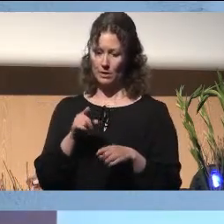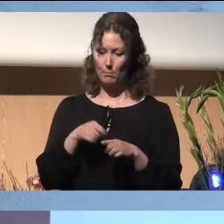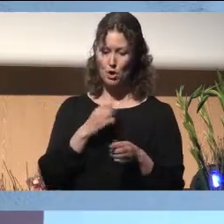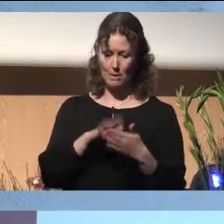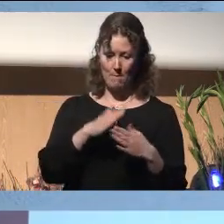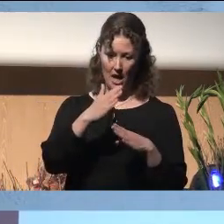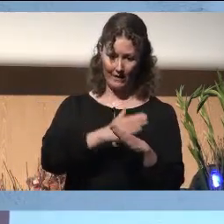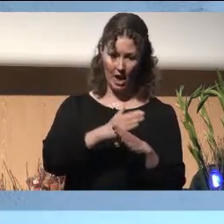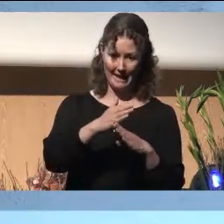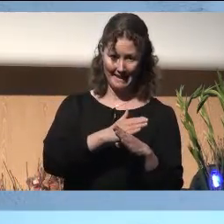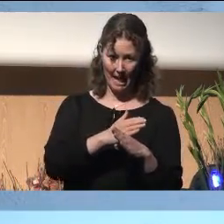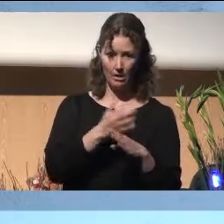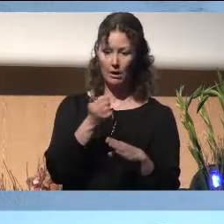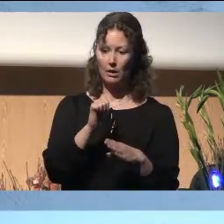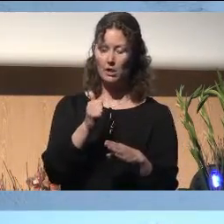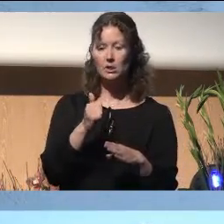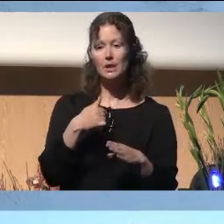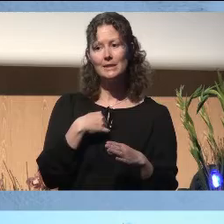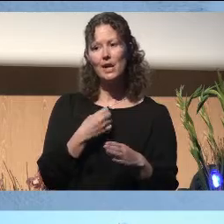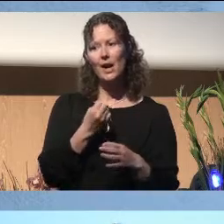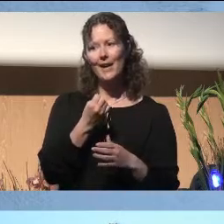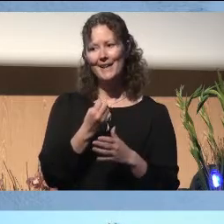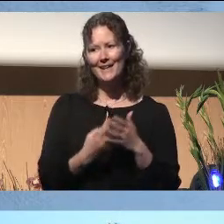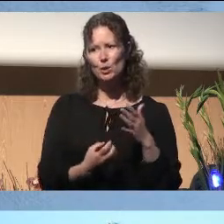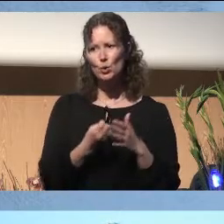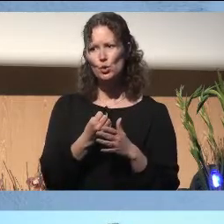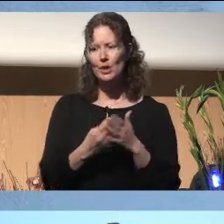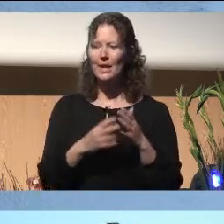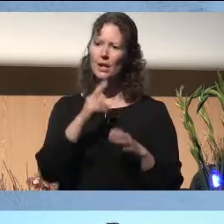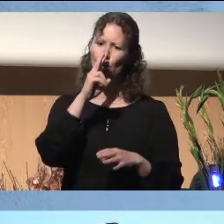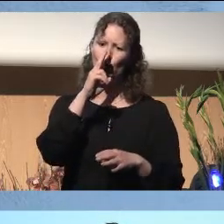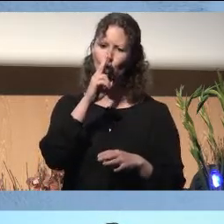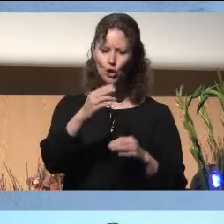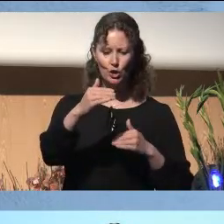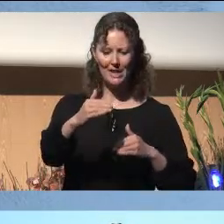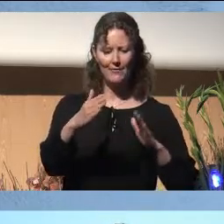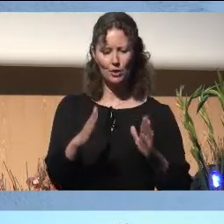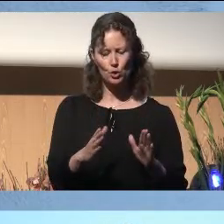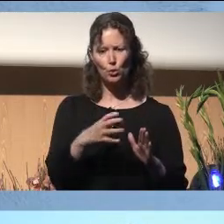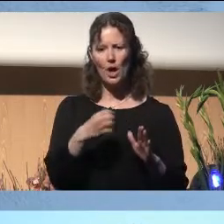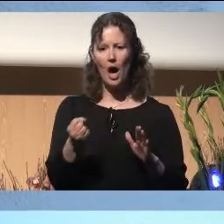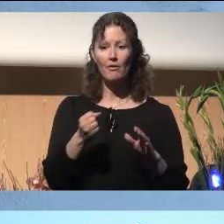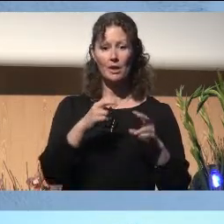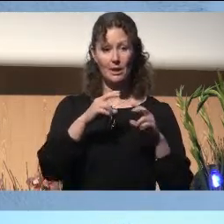kvalitet. Jag ska kanske introducera en ny definition av kvalitet.